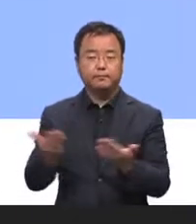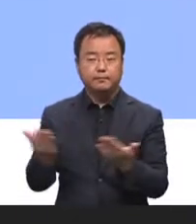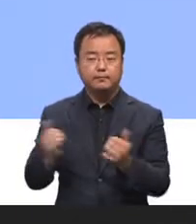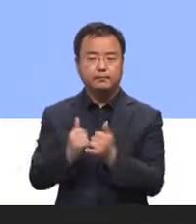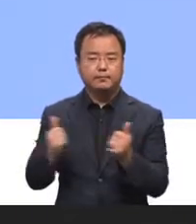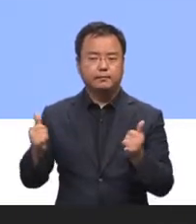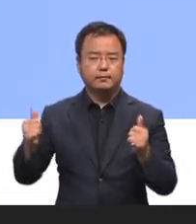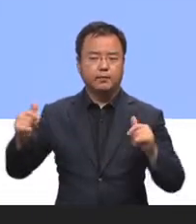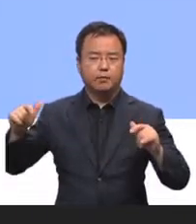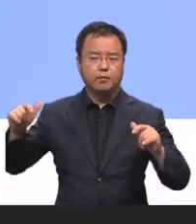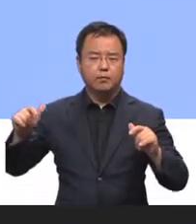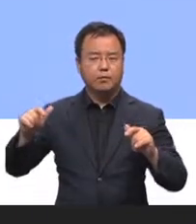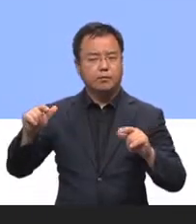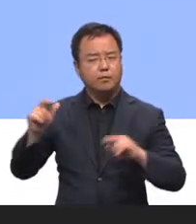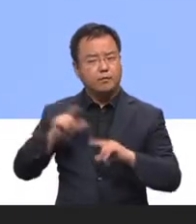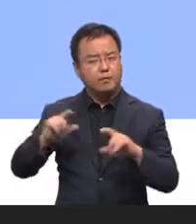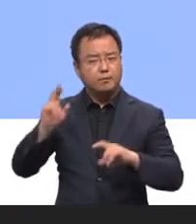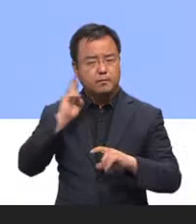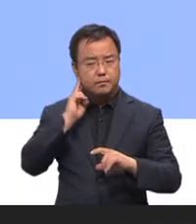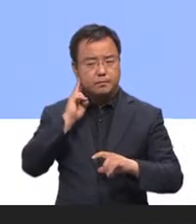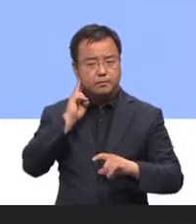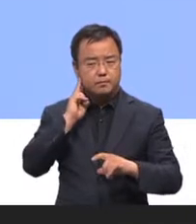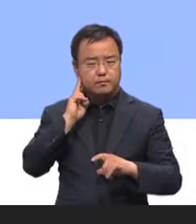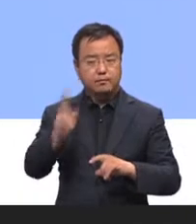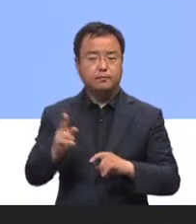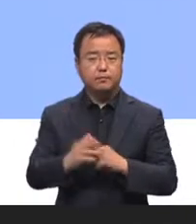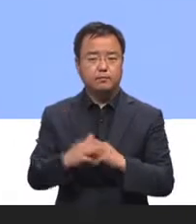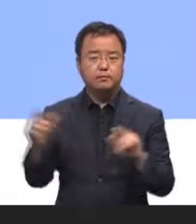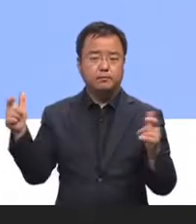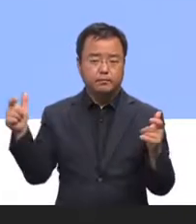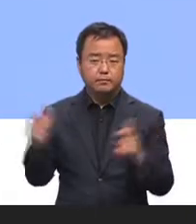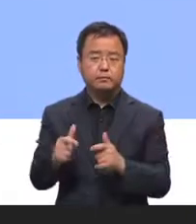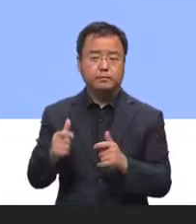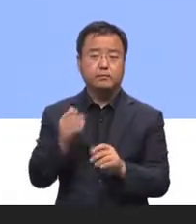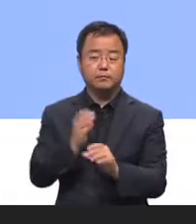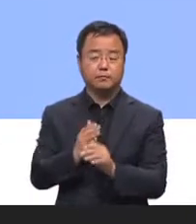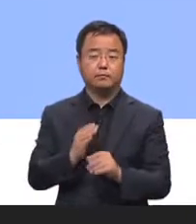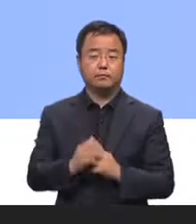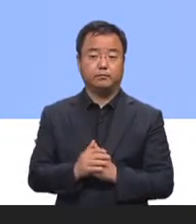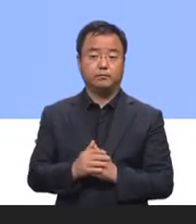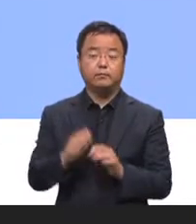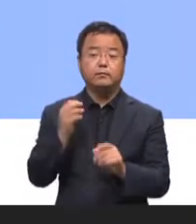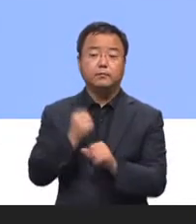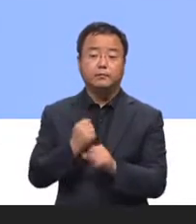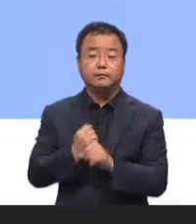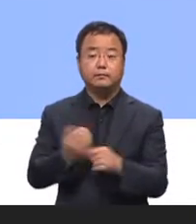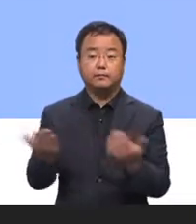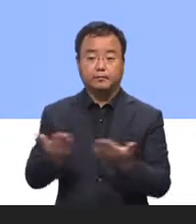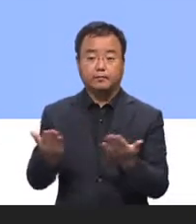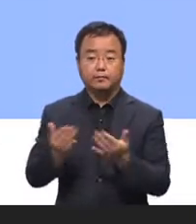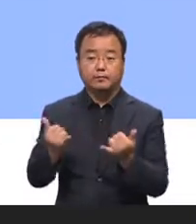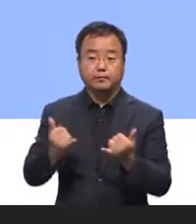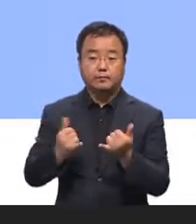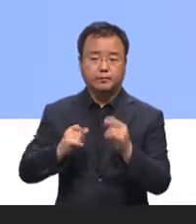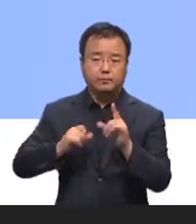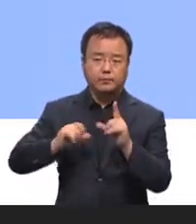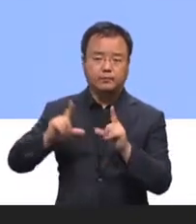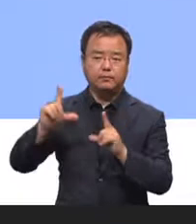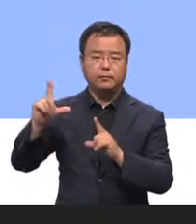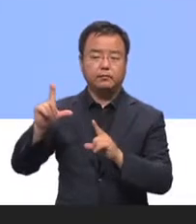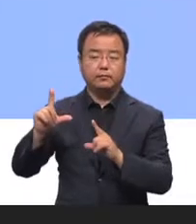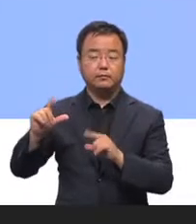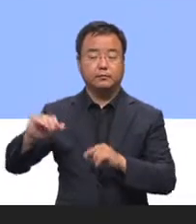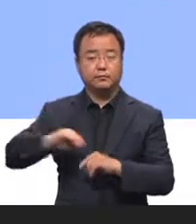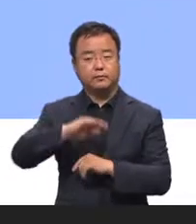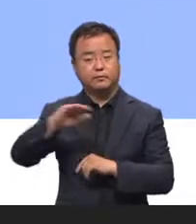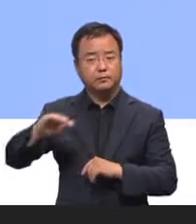급격히 지금 이 좀 줄어 들어 있지 않았습니까 제조 병력도 거의 지금 우리가 지금